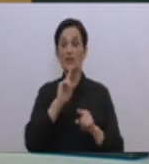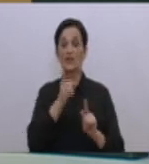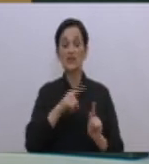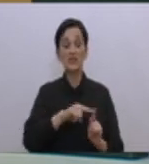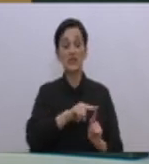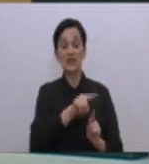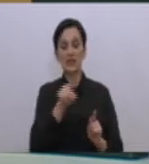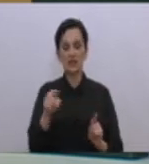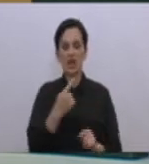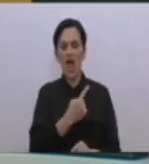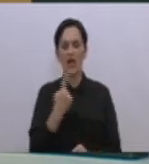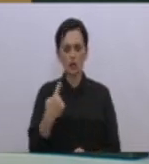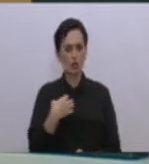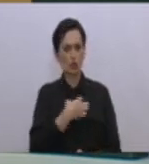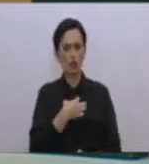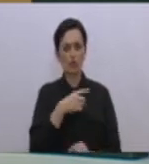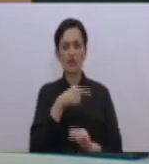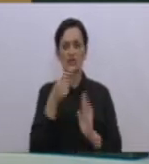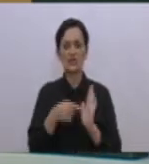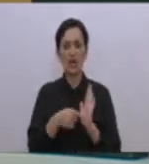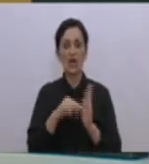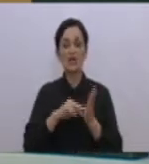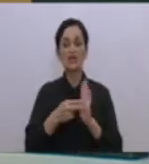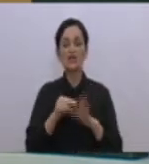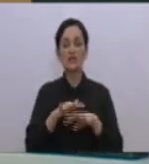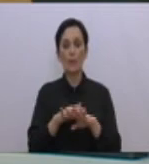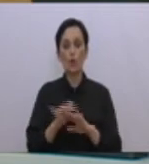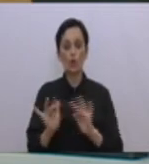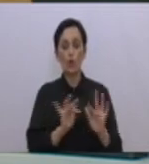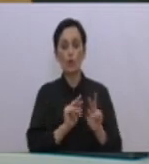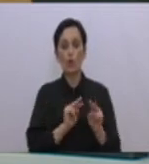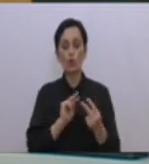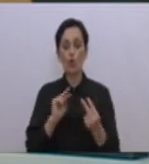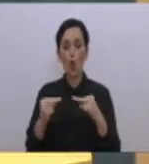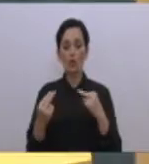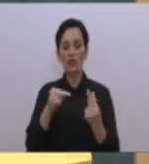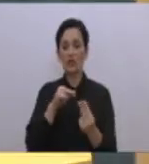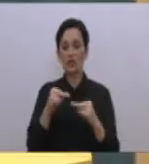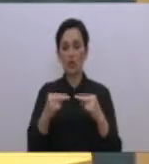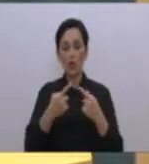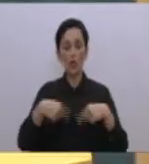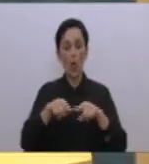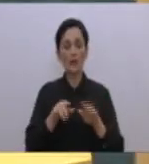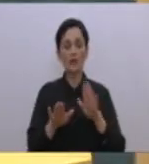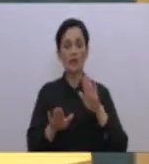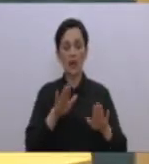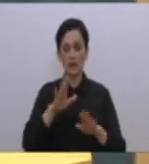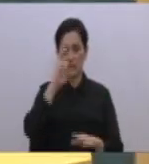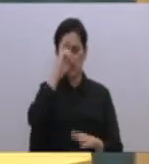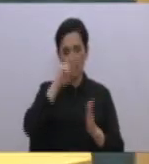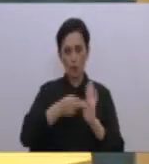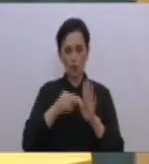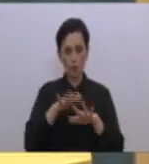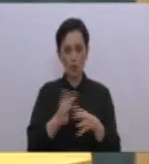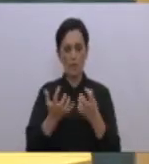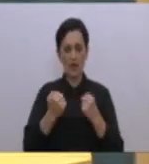განმავლობაში ერთ-ერთ უმნიშვნელოვანეს საკითხს წარმოადგენს საბიუჯეტო პროცესის კოორდინაცია. Კომიტეტი ხელმძღვანელობს სახელმწიფო ბიუჯეტის